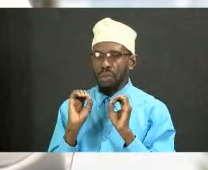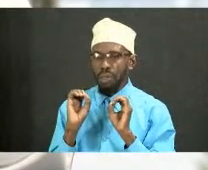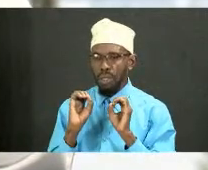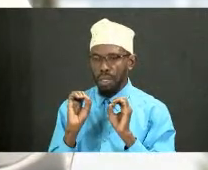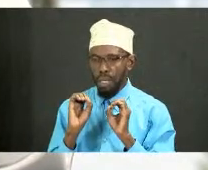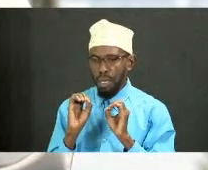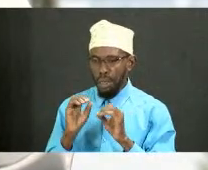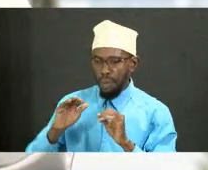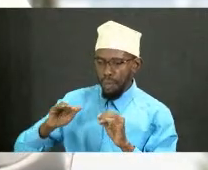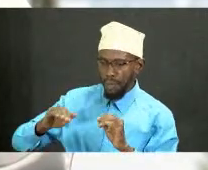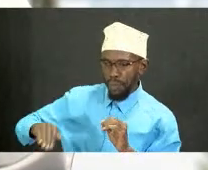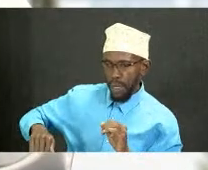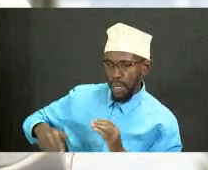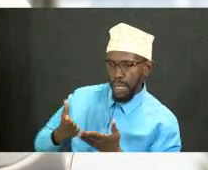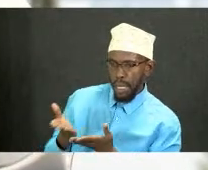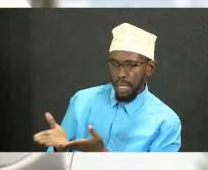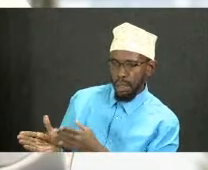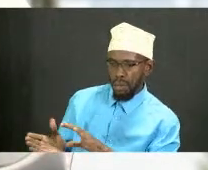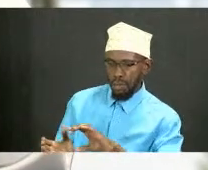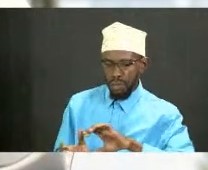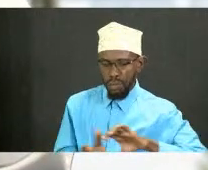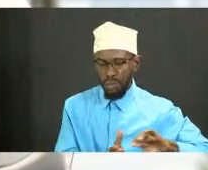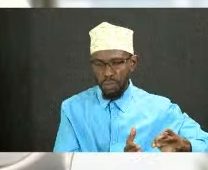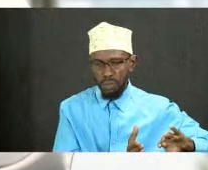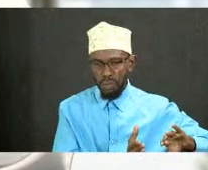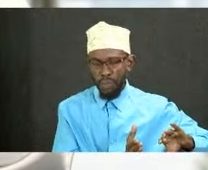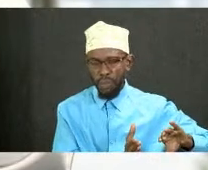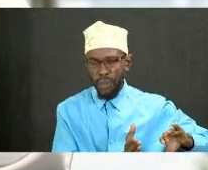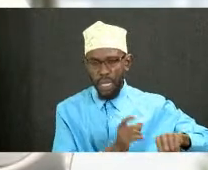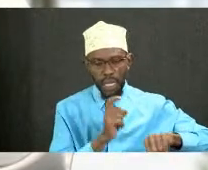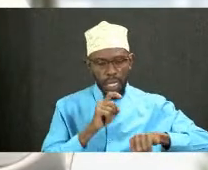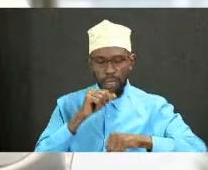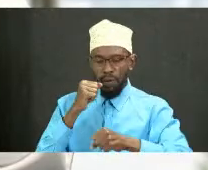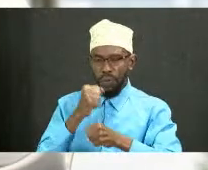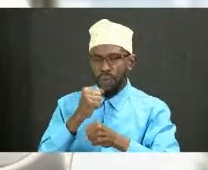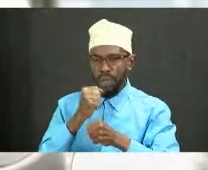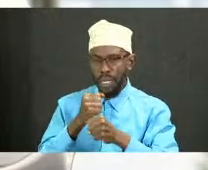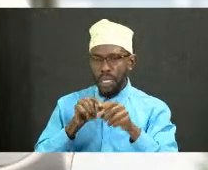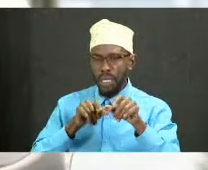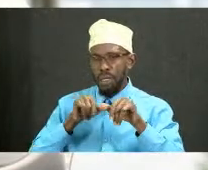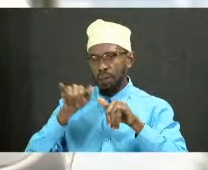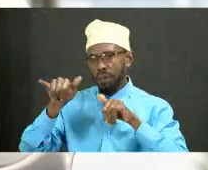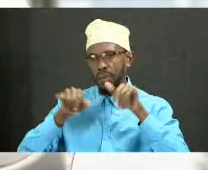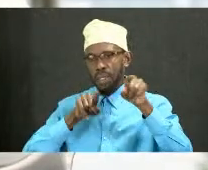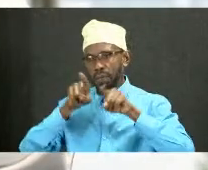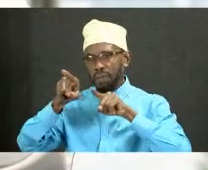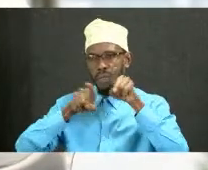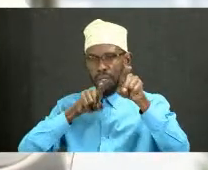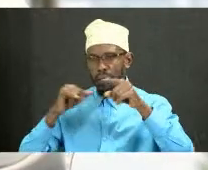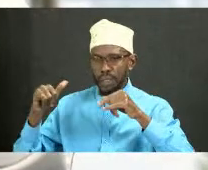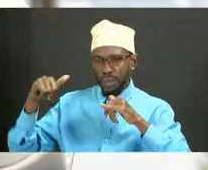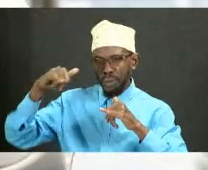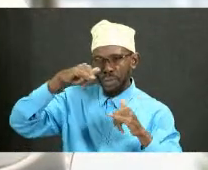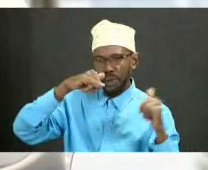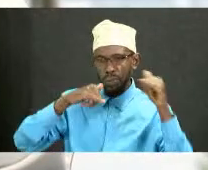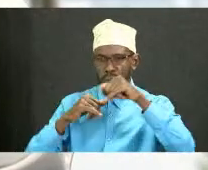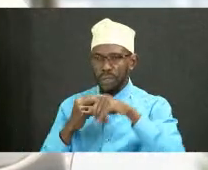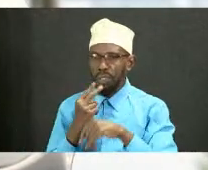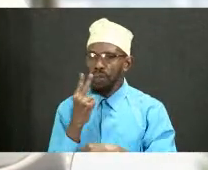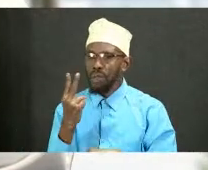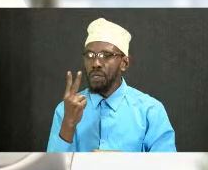bali nyuma ya yeyote ambaye anafanya kazi katika sekta hii ya ndege ama ya uchukuzi wa ndege, tunaona kuna